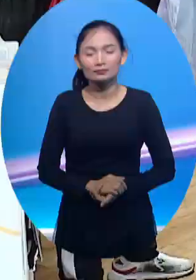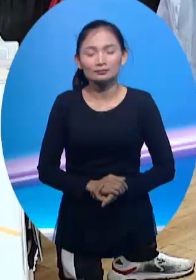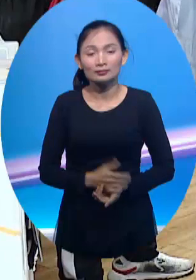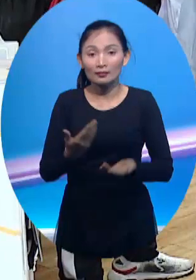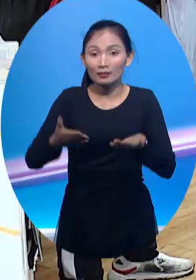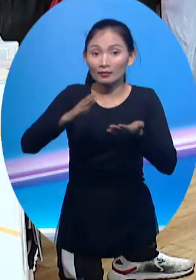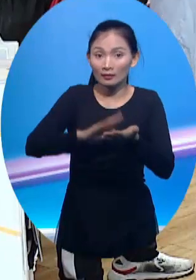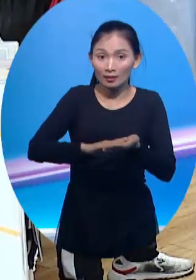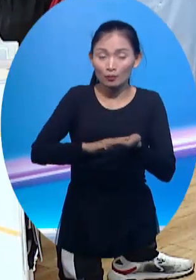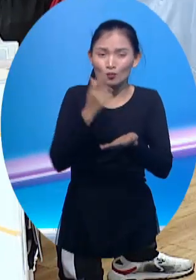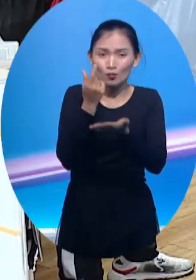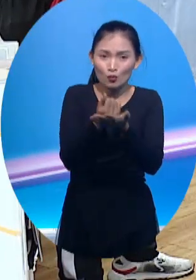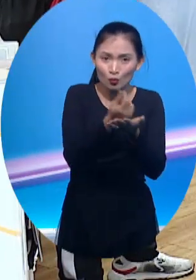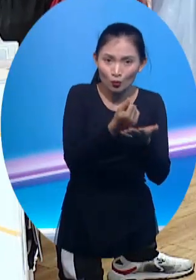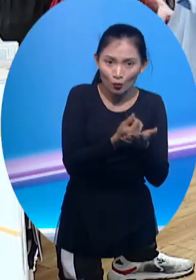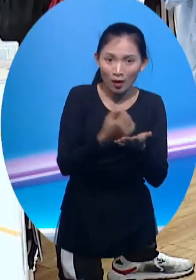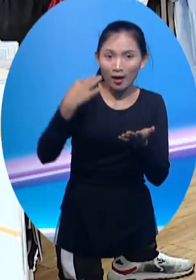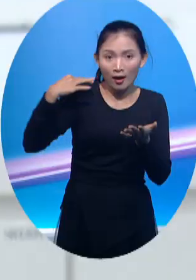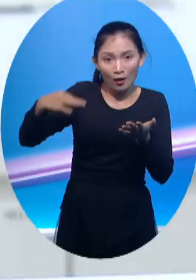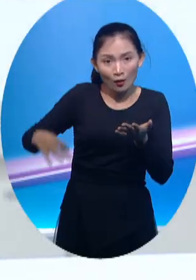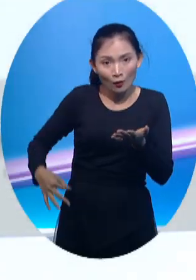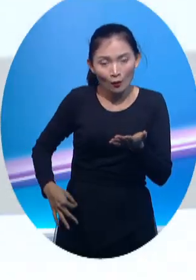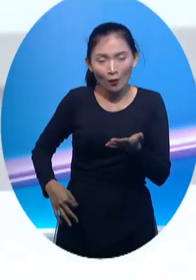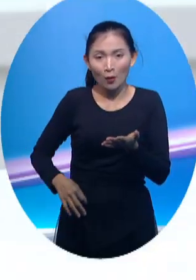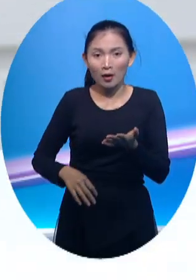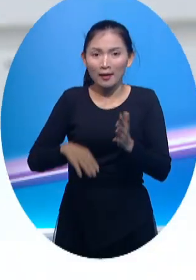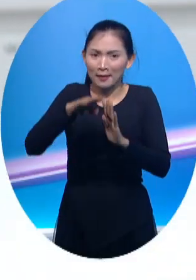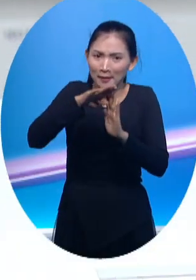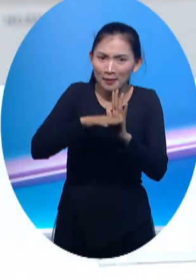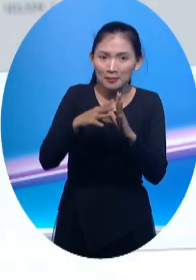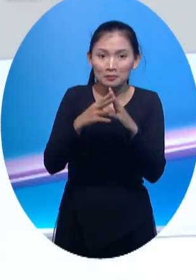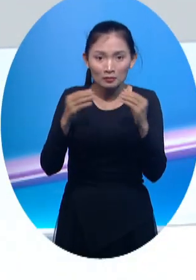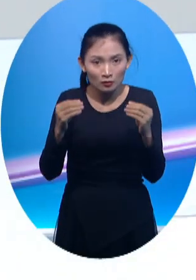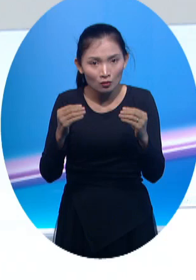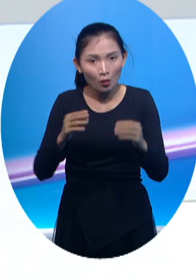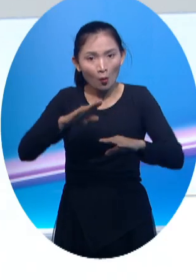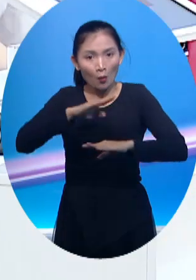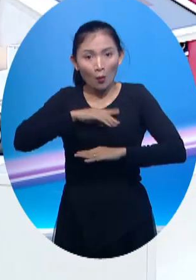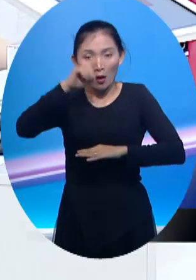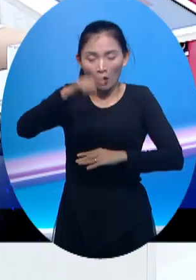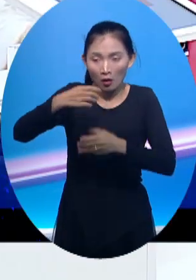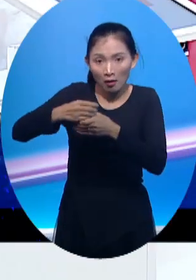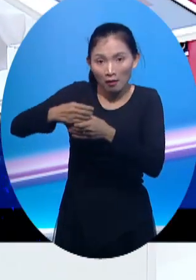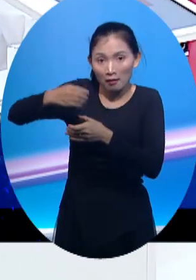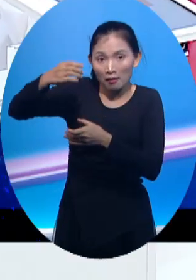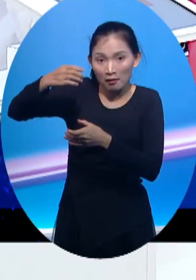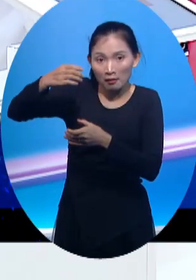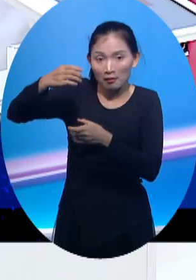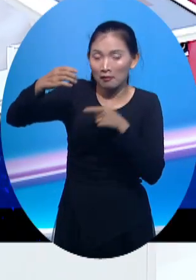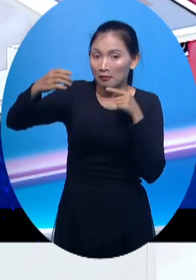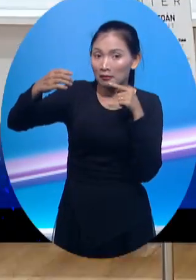có cơ hội mua nhiều sản phẩm lifewear với loạt ưu đãi hấp dẫn, nhận quà tặng là bình giữ nhiệt trong 3 ngày đầu tiên với hóa đơn